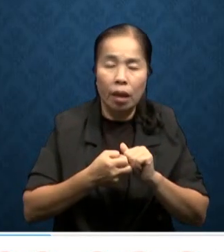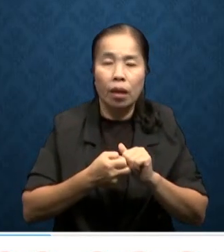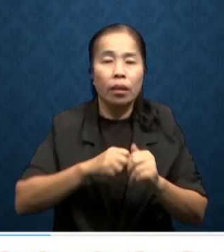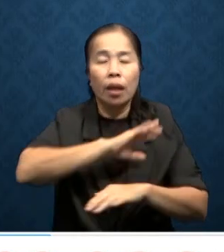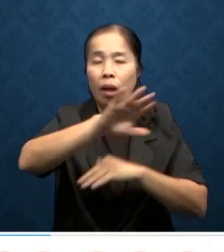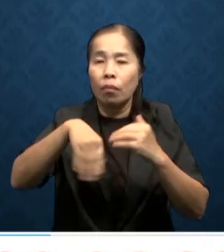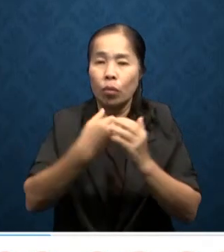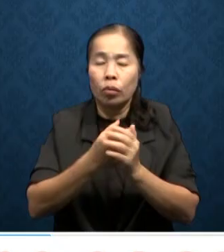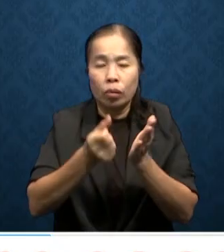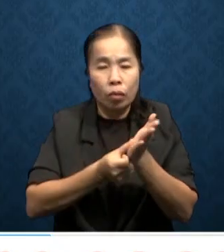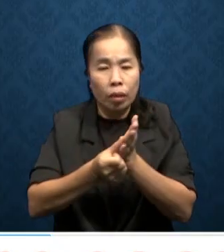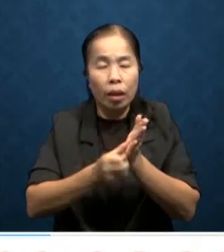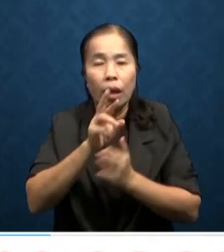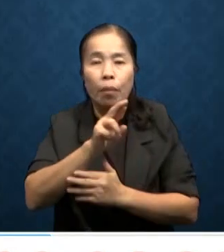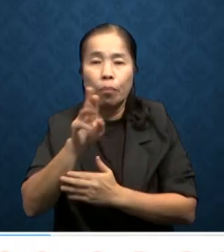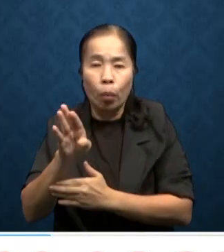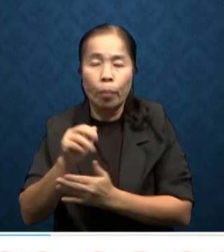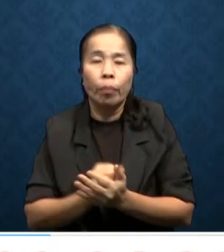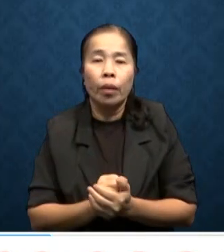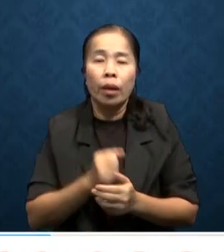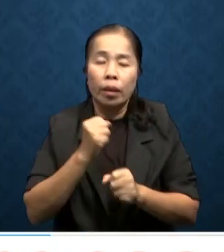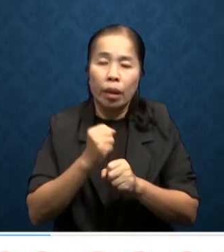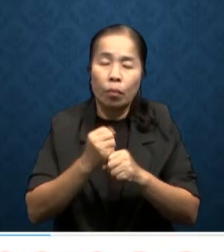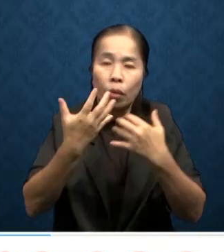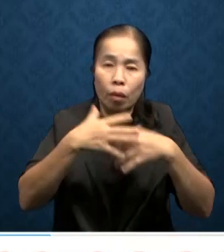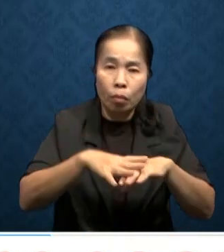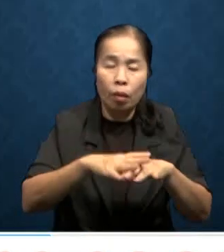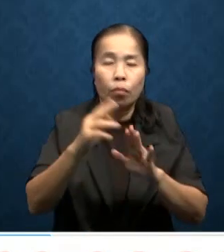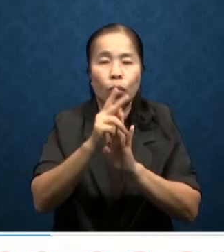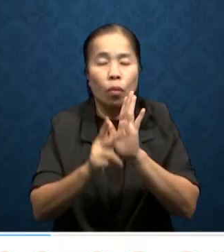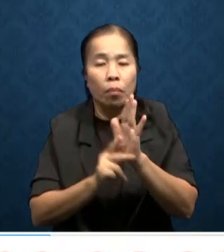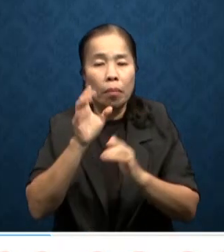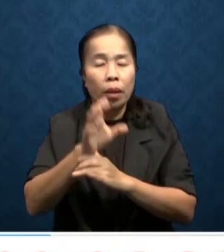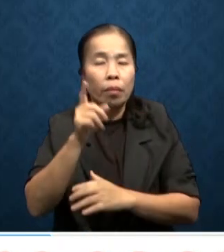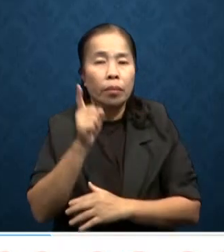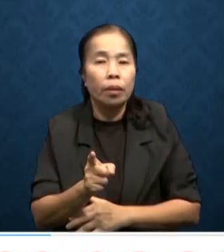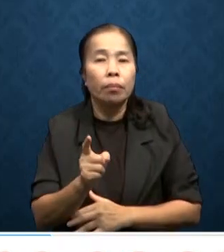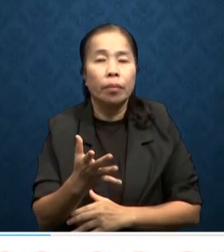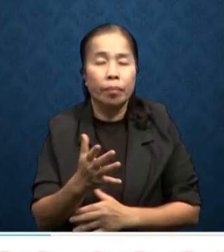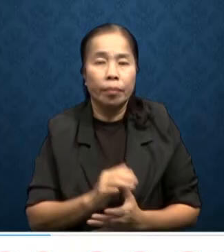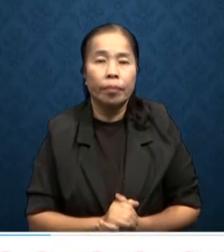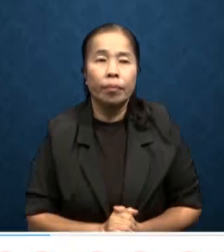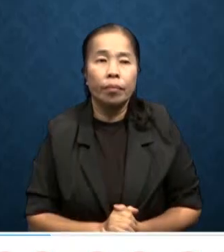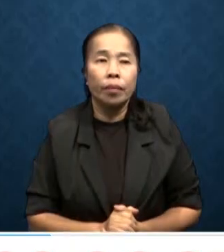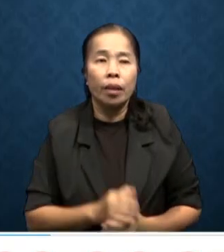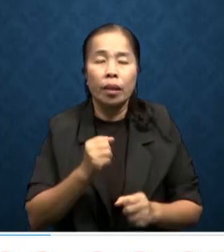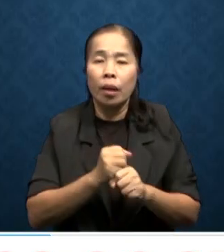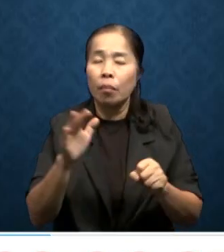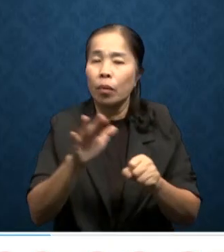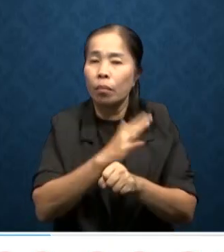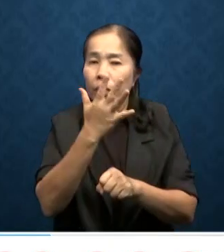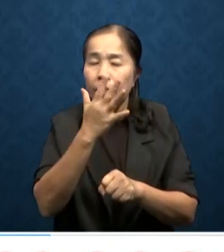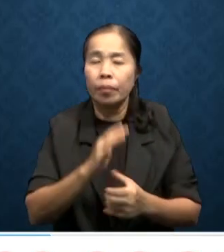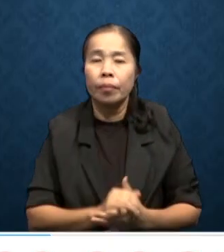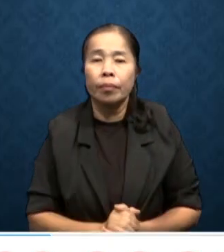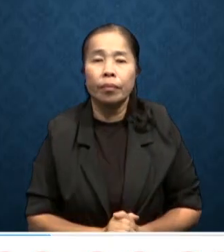ระบบขาดการบูรณาการการบังคับใช้กฎหมายอย่างจริงจังและครบวงจร